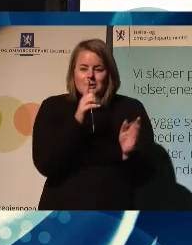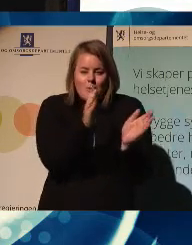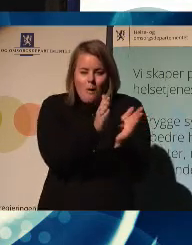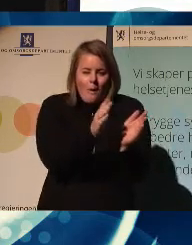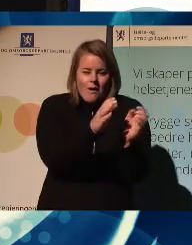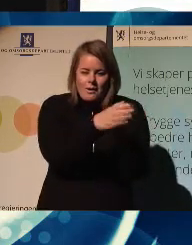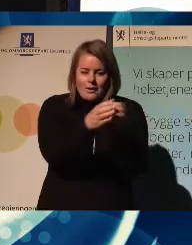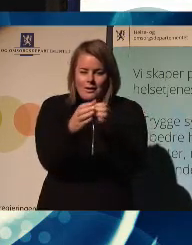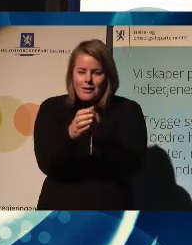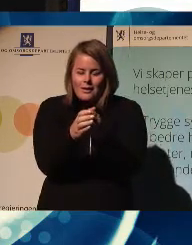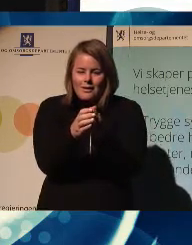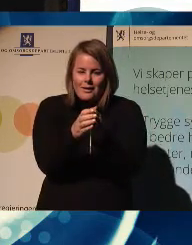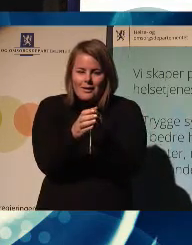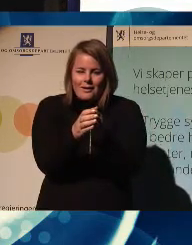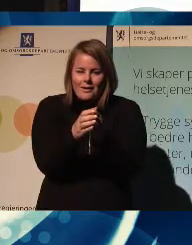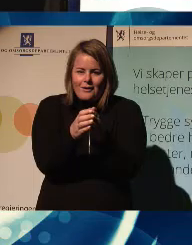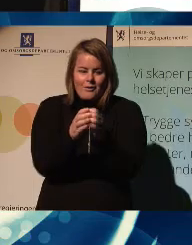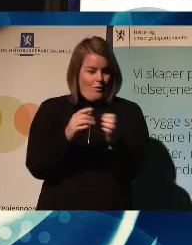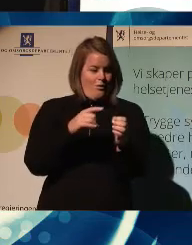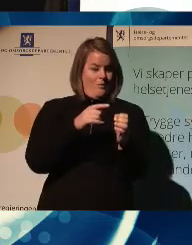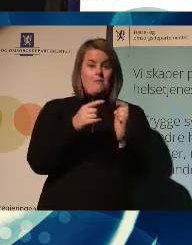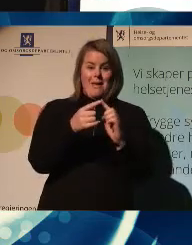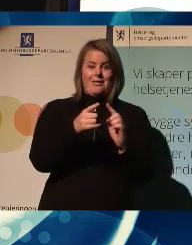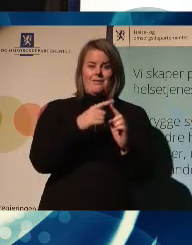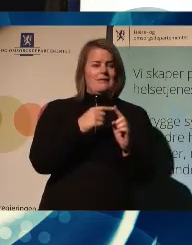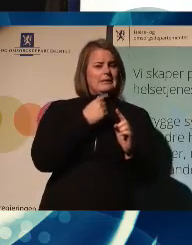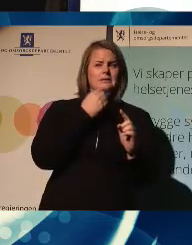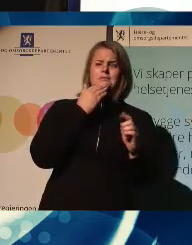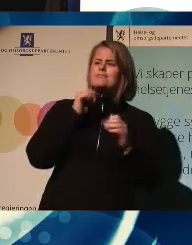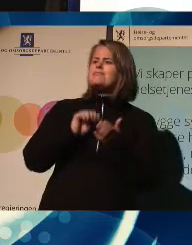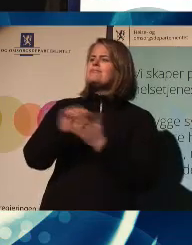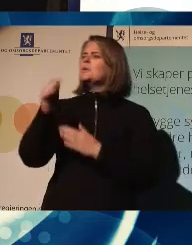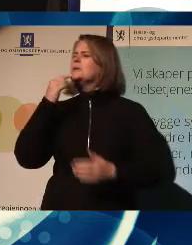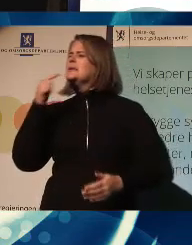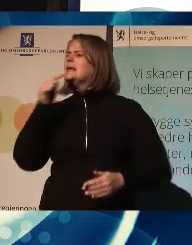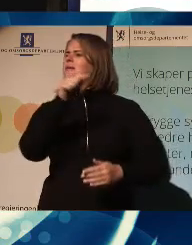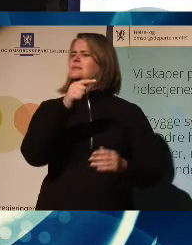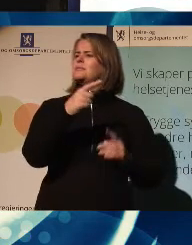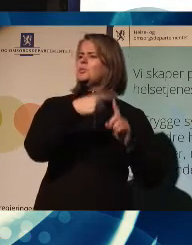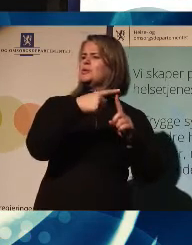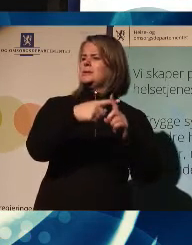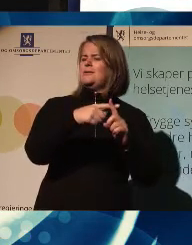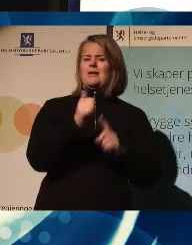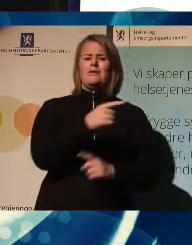markedsføringsverdi av at vi profilerer de også, så det positivt på de på flere områder.